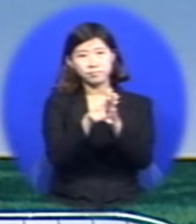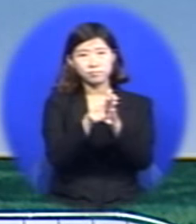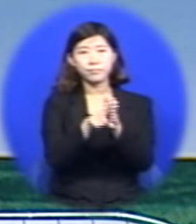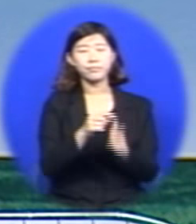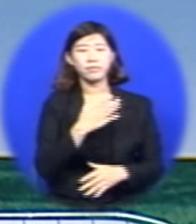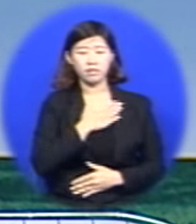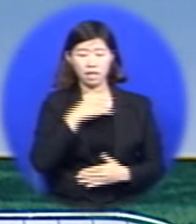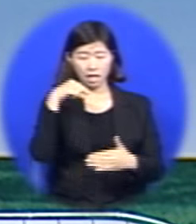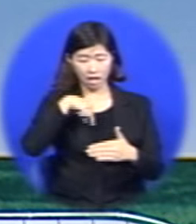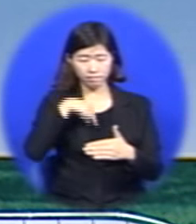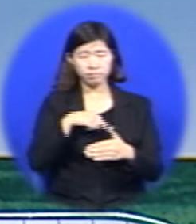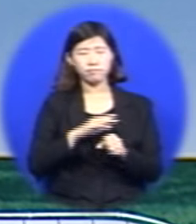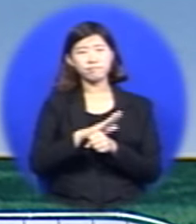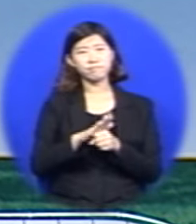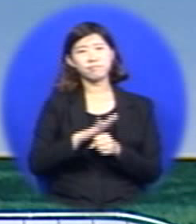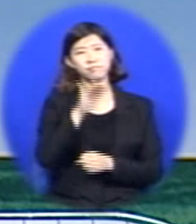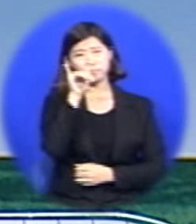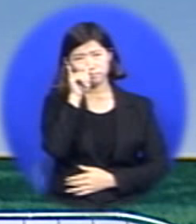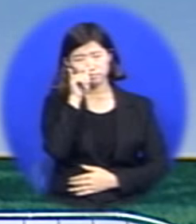안에도 사랑이 있었습니다,